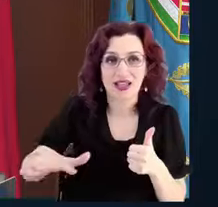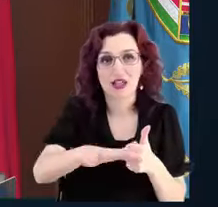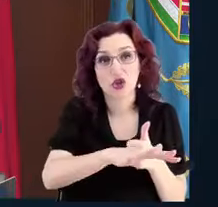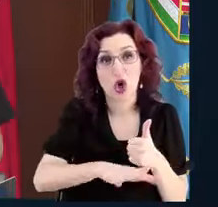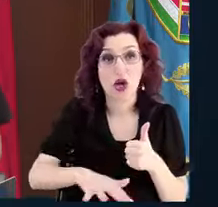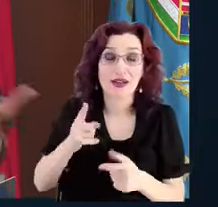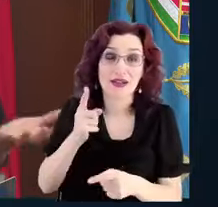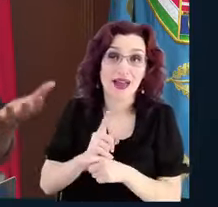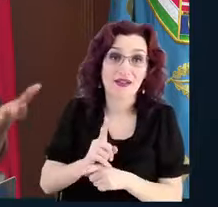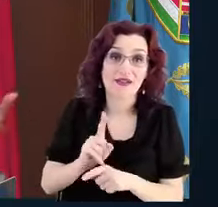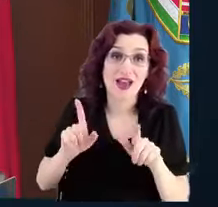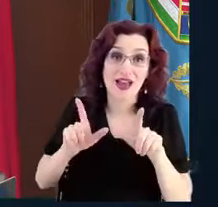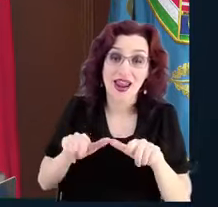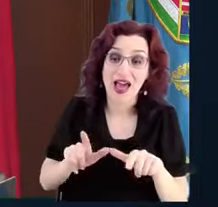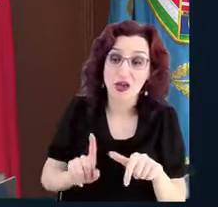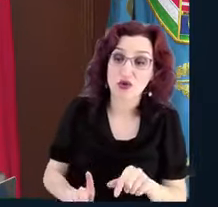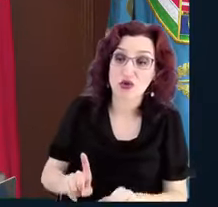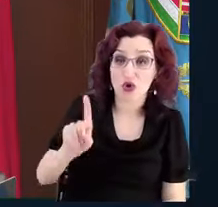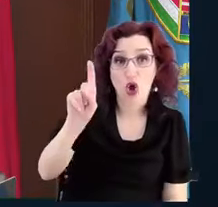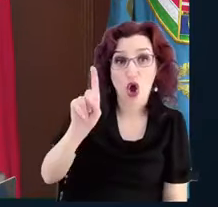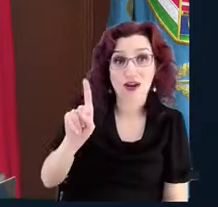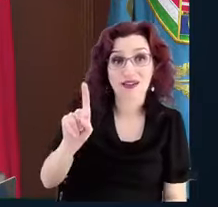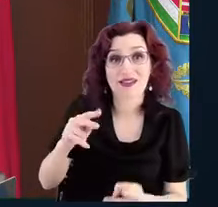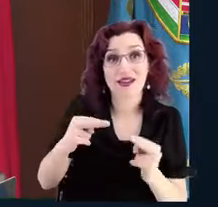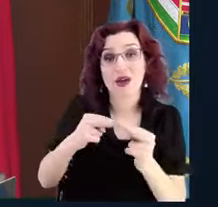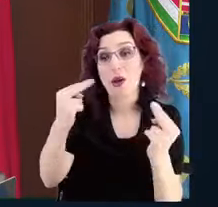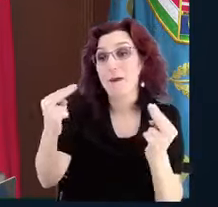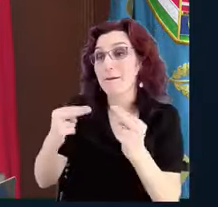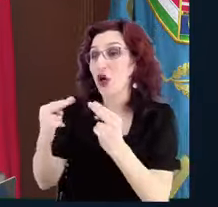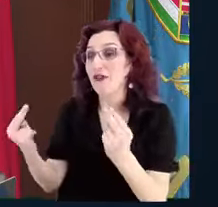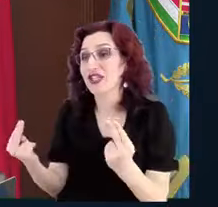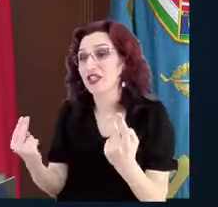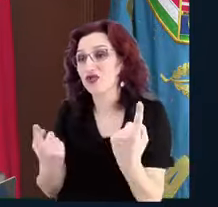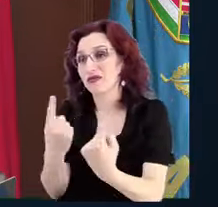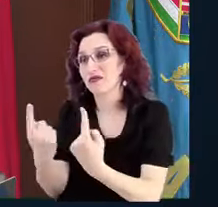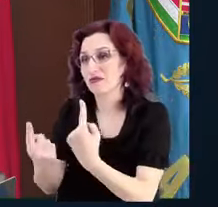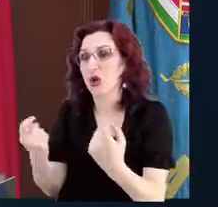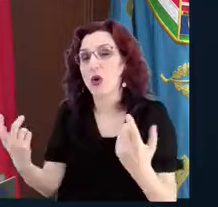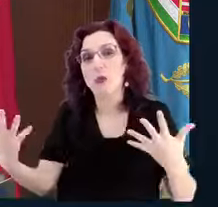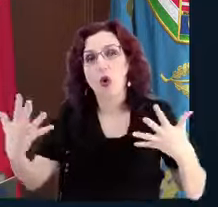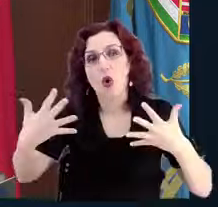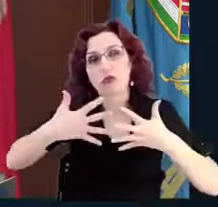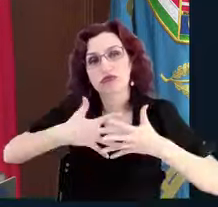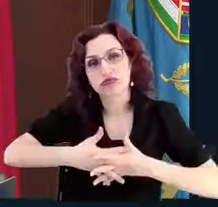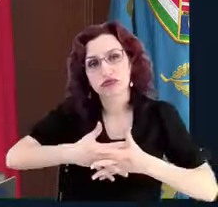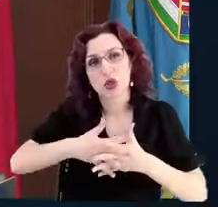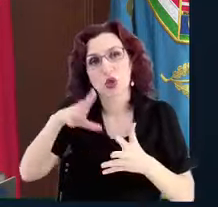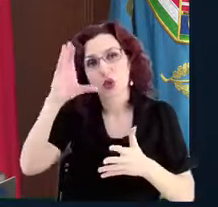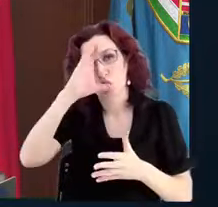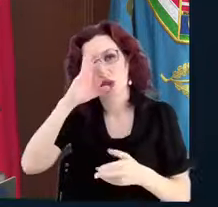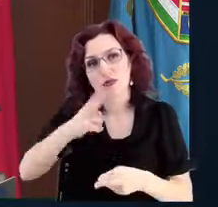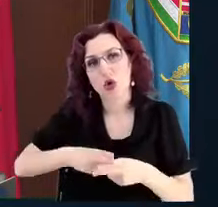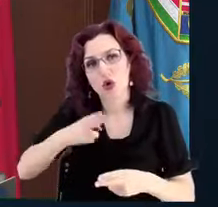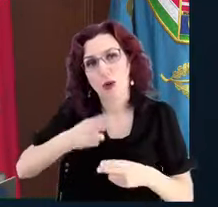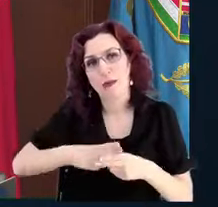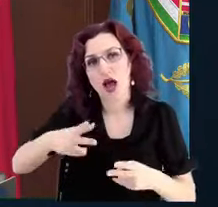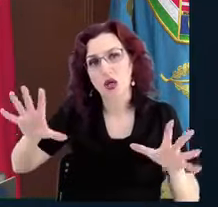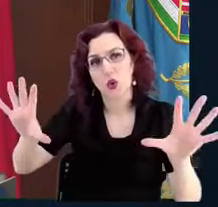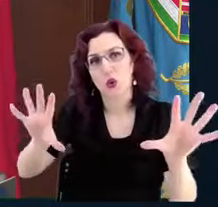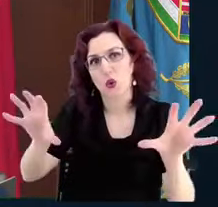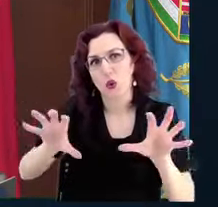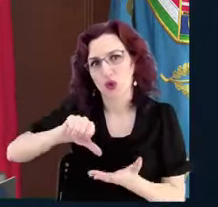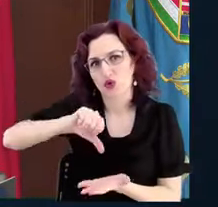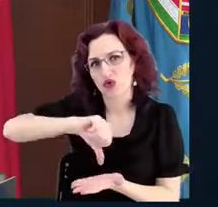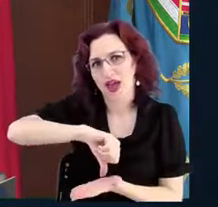guardando alle realtà di provincia che possono integrarsi con il turismo romano centrico io perdonatemi me lo conceda una considerazione